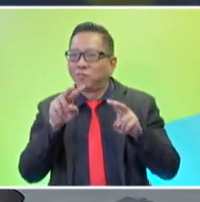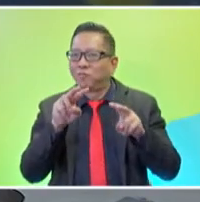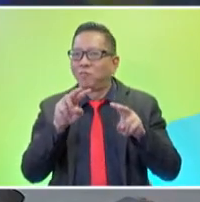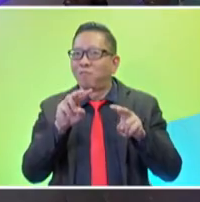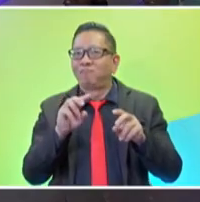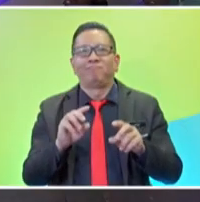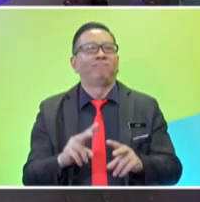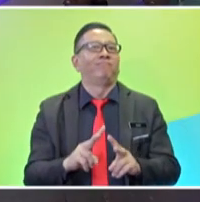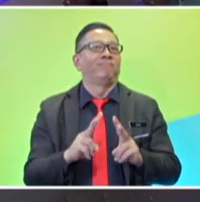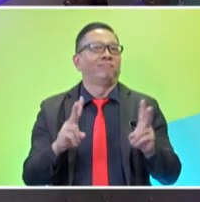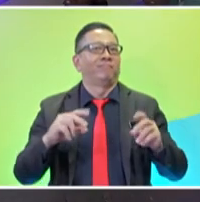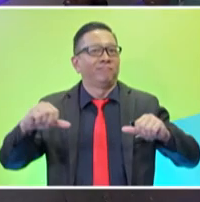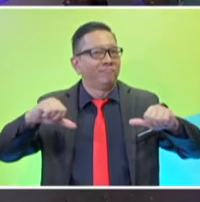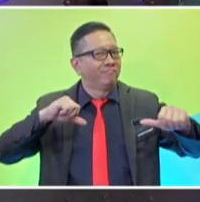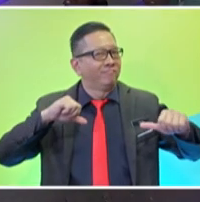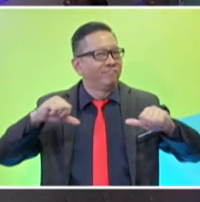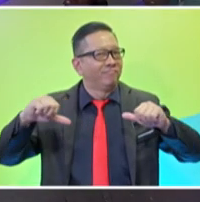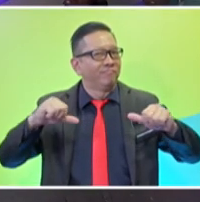banyak Activity